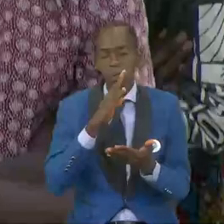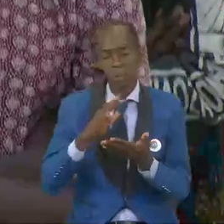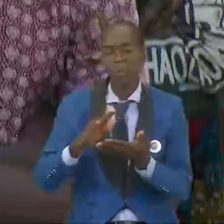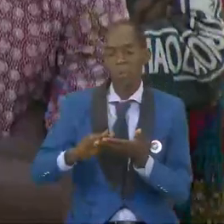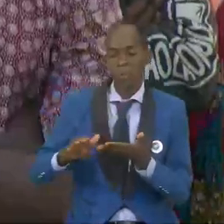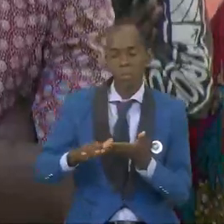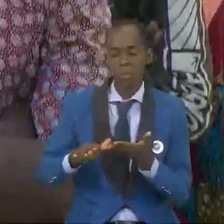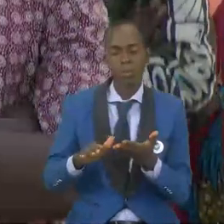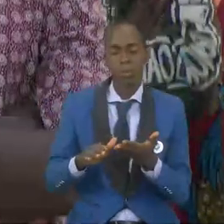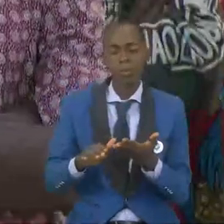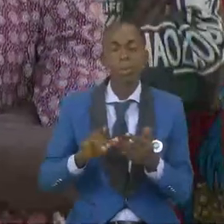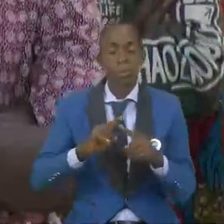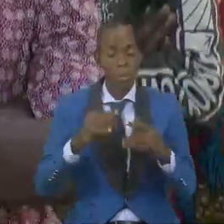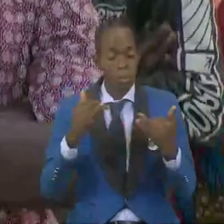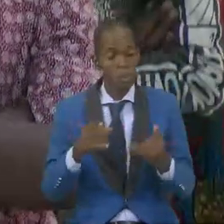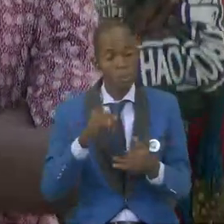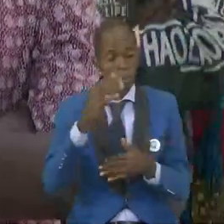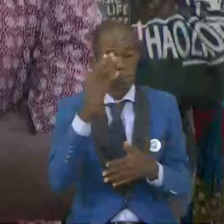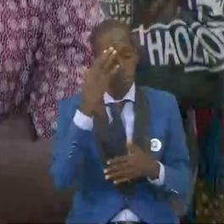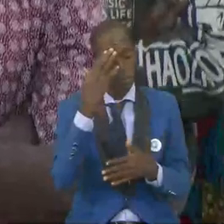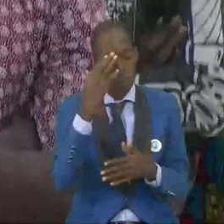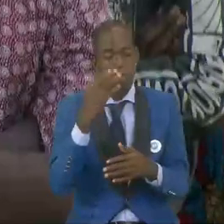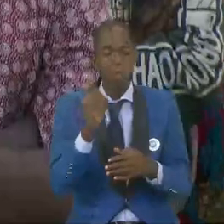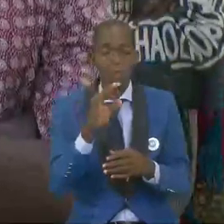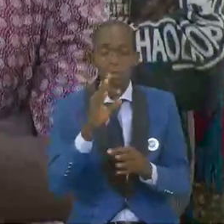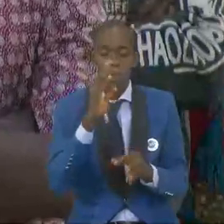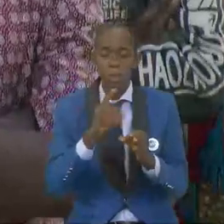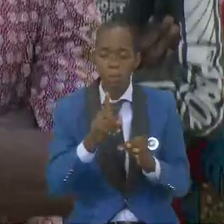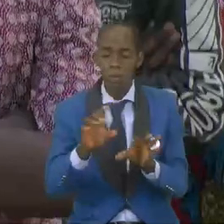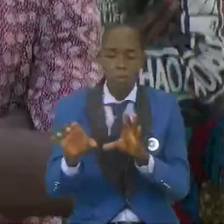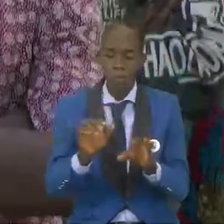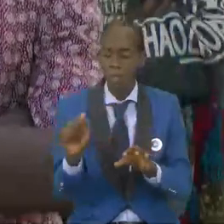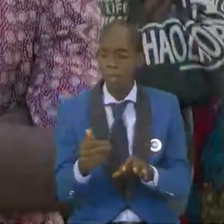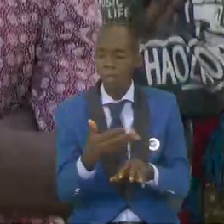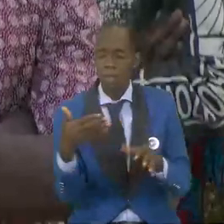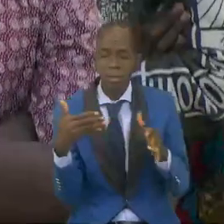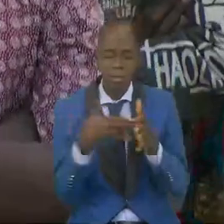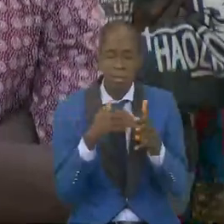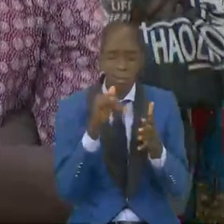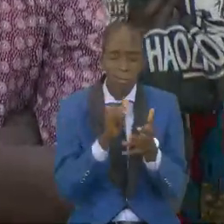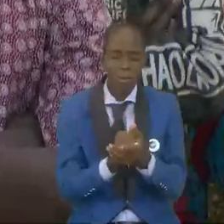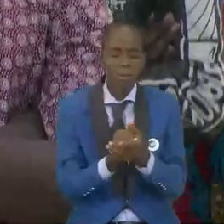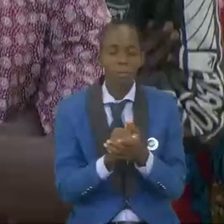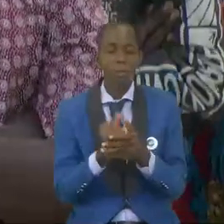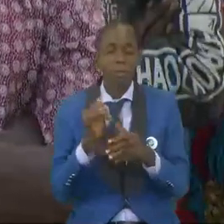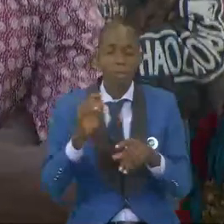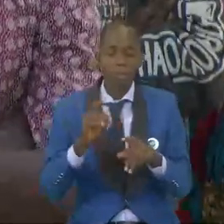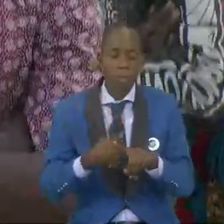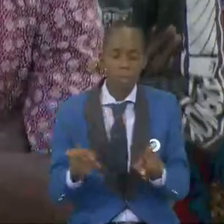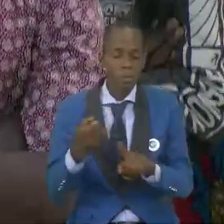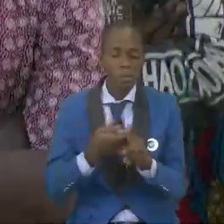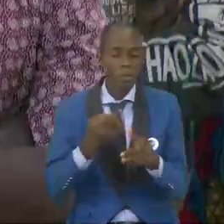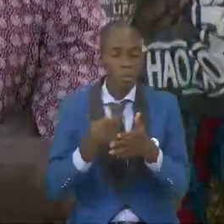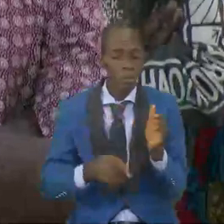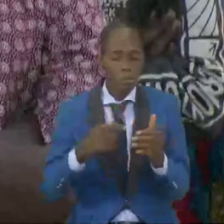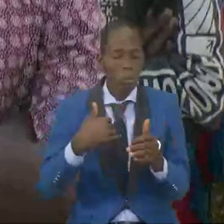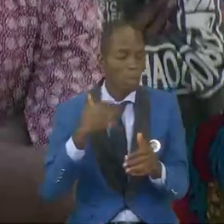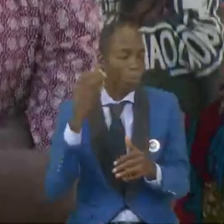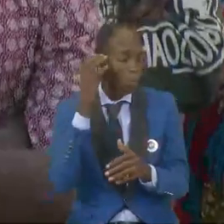Maintenant tu sais, si tu ne savais pas, tu auras des excuses. Maintenant tu sais. Alors si tu fais quoi que ce soit de